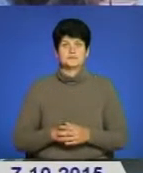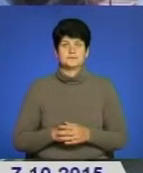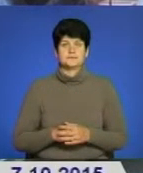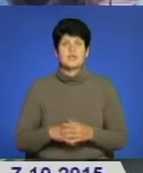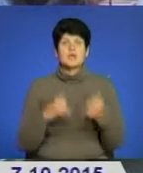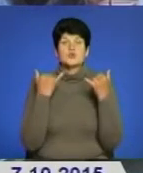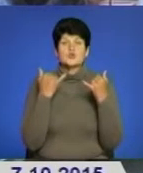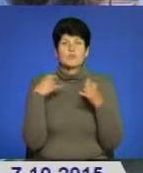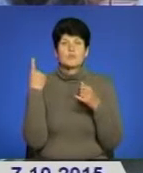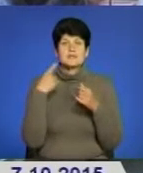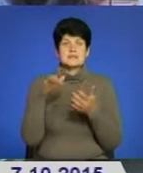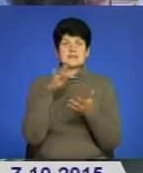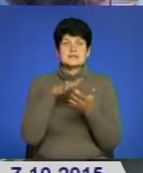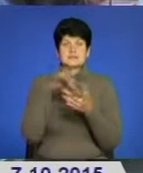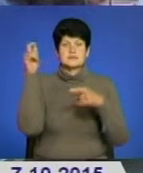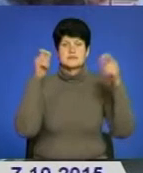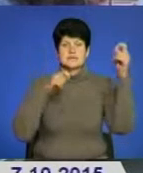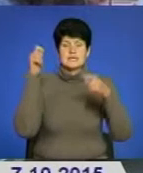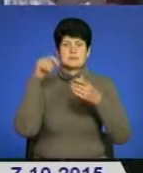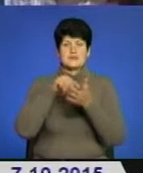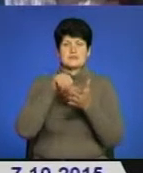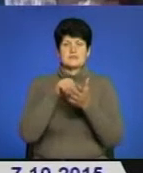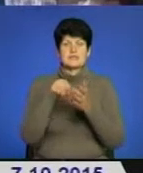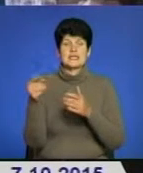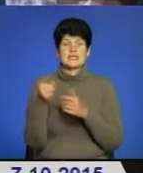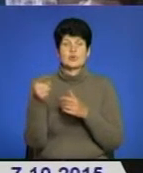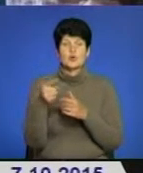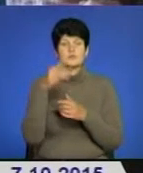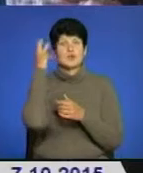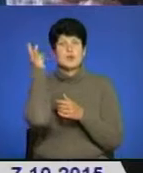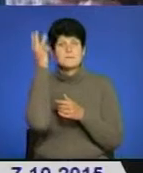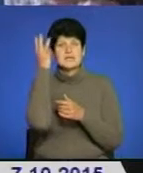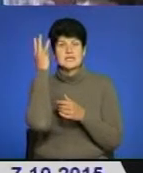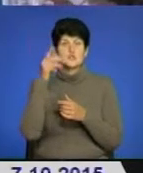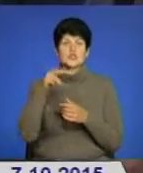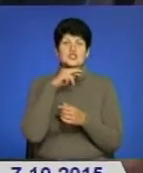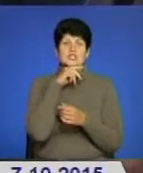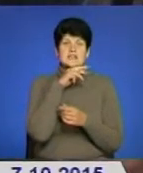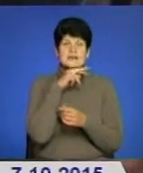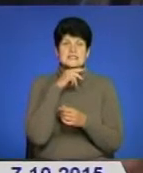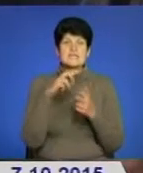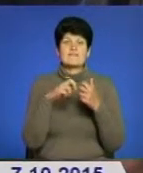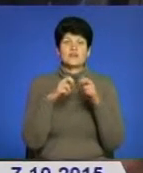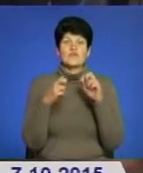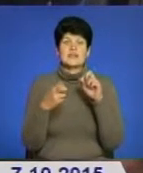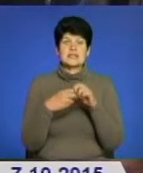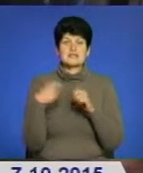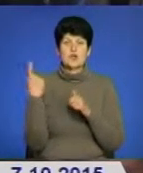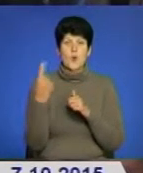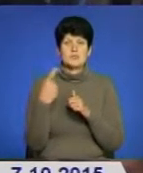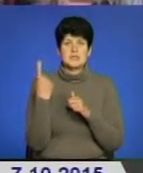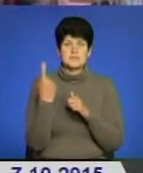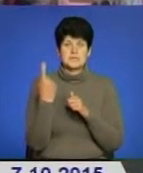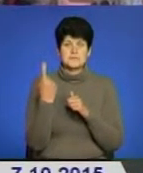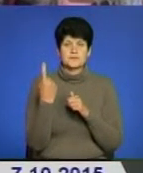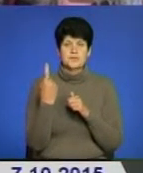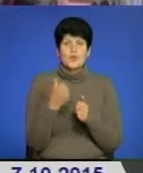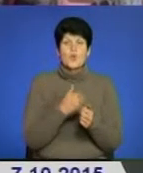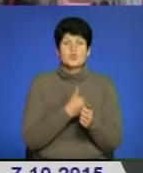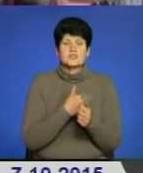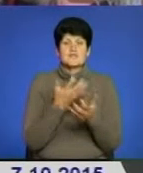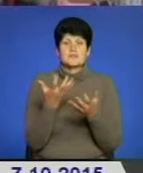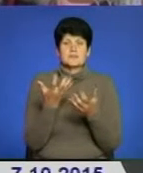Сьогодні до обласного центру з'їхалися представники Тернопільської, Хмельницької, Чернівецької та Івано-Франківської областей. Охочих